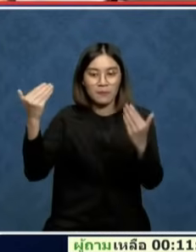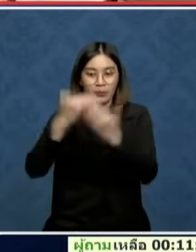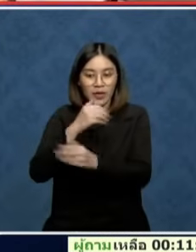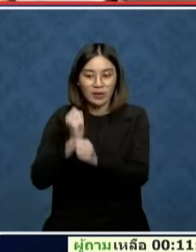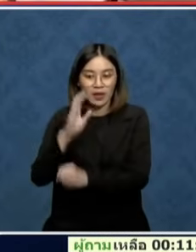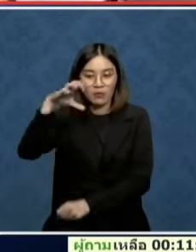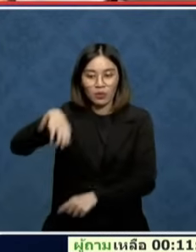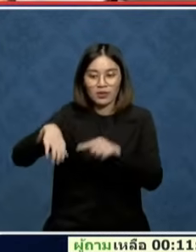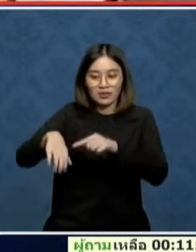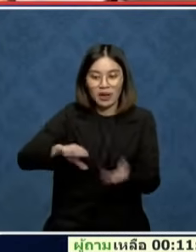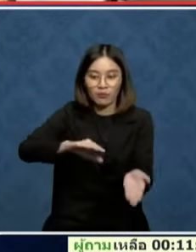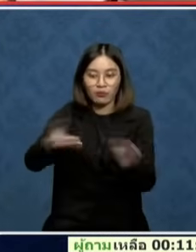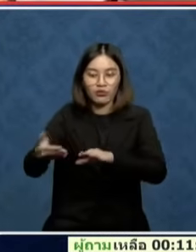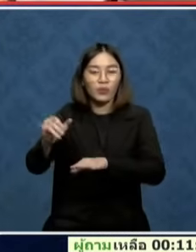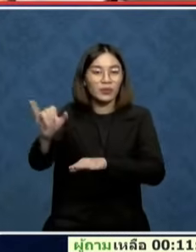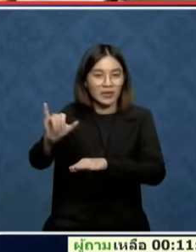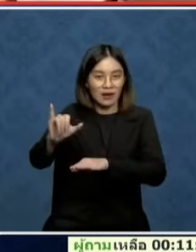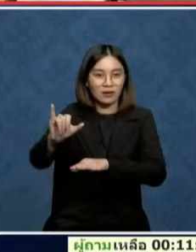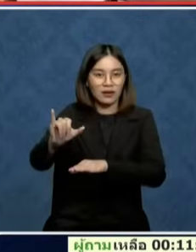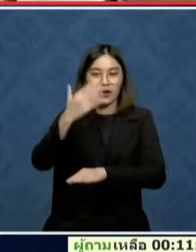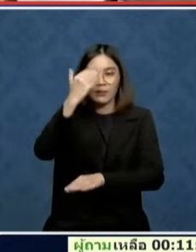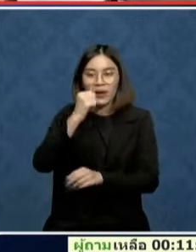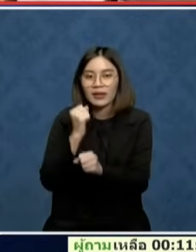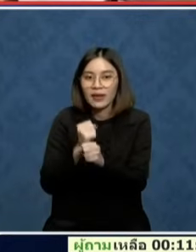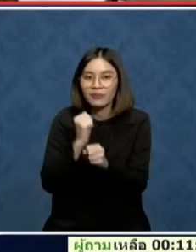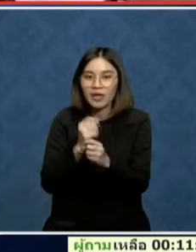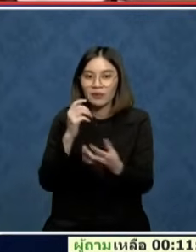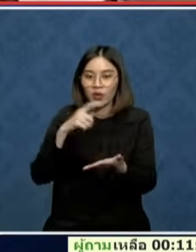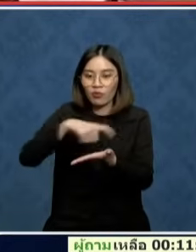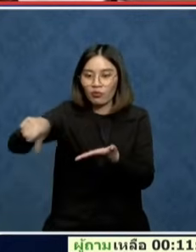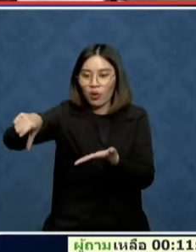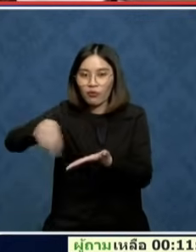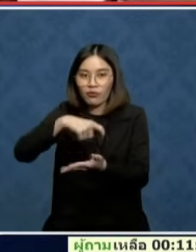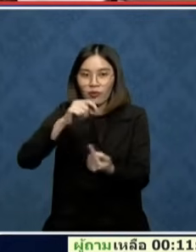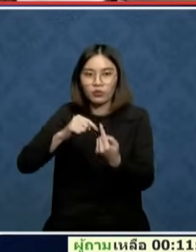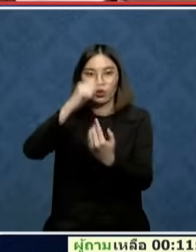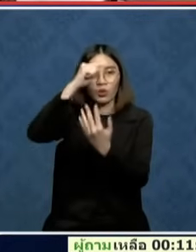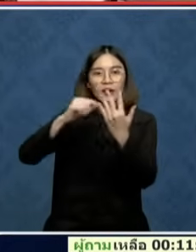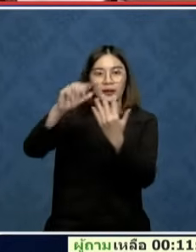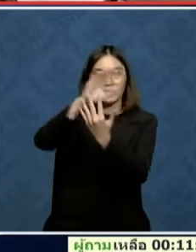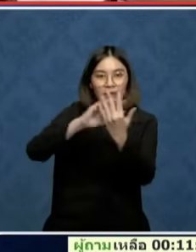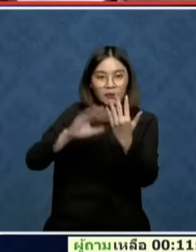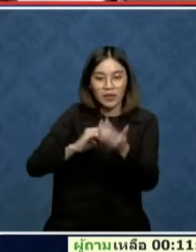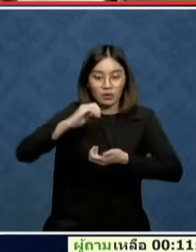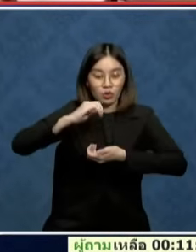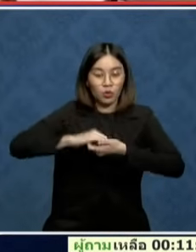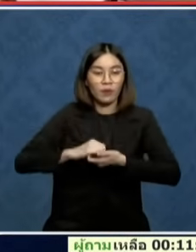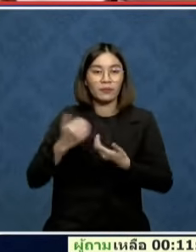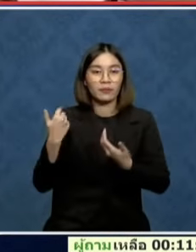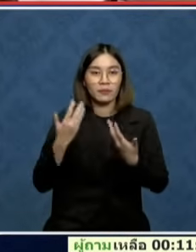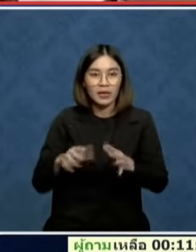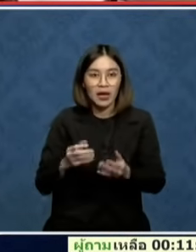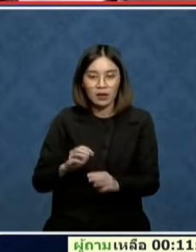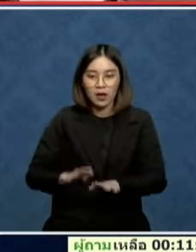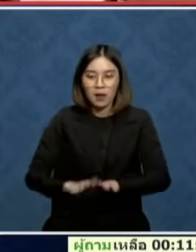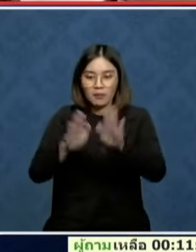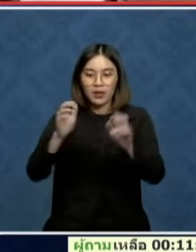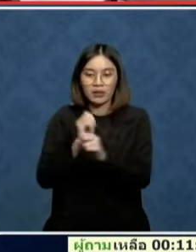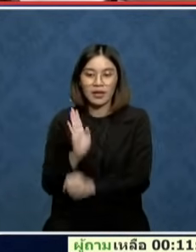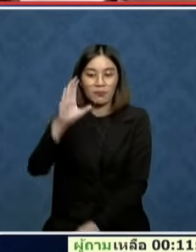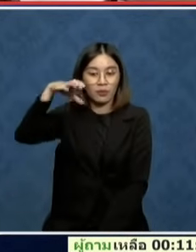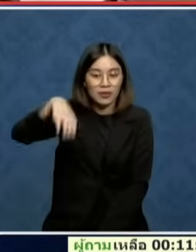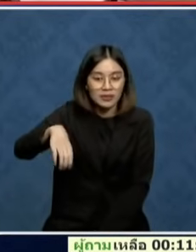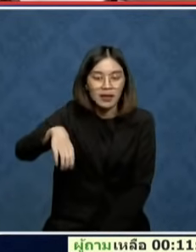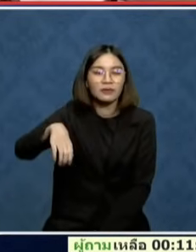ยังไม่ถูกคว่ำบาตรจาก OFAC เพื่อมาทำธุรกรรมกับธนาคารของประเทศไทยรวมทั้งเปิดบริษัทนายหน้าหรือบริษัทน